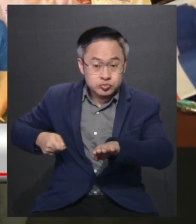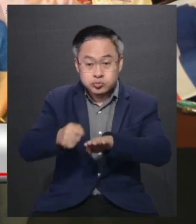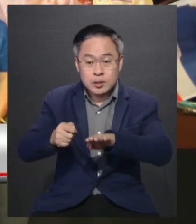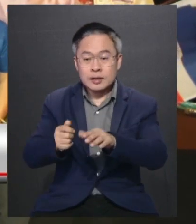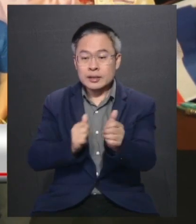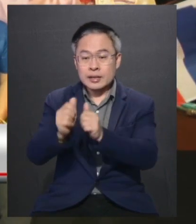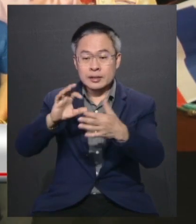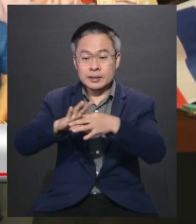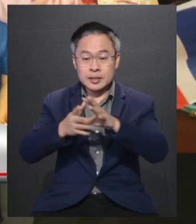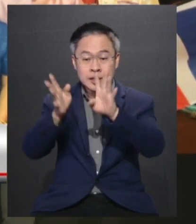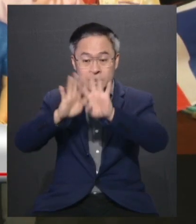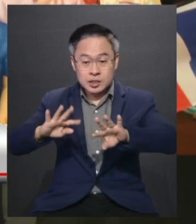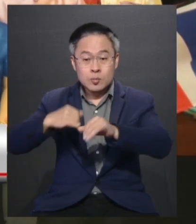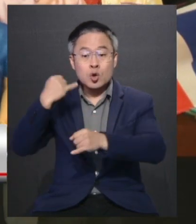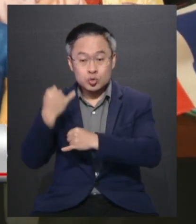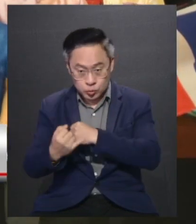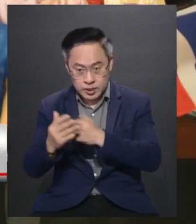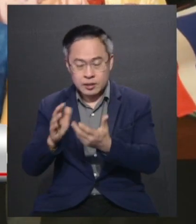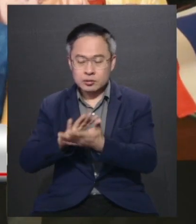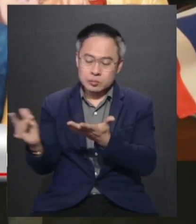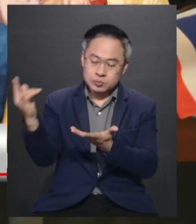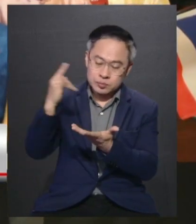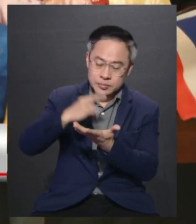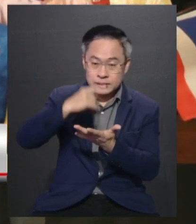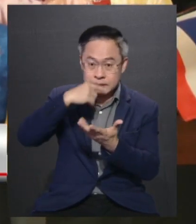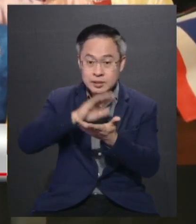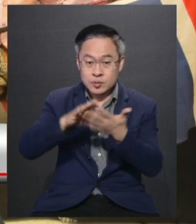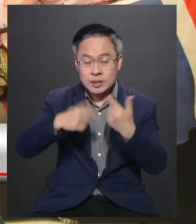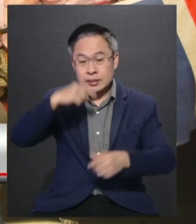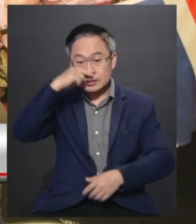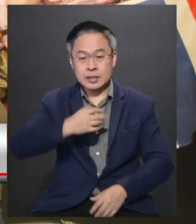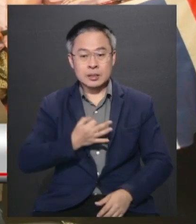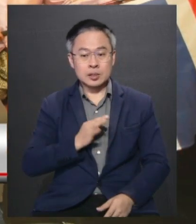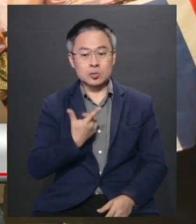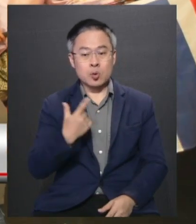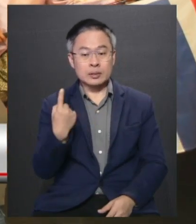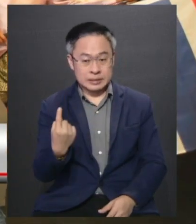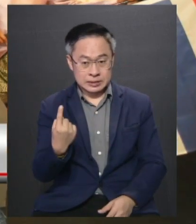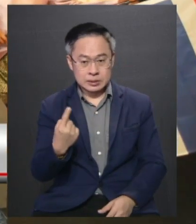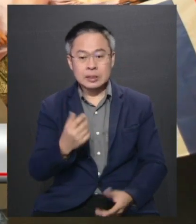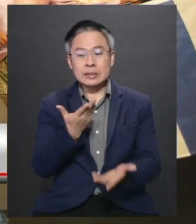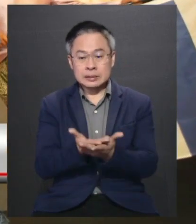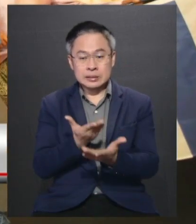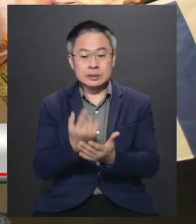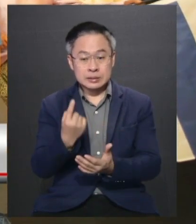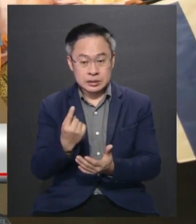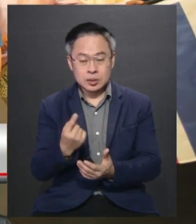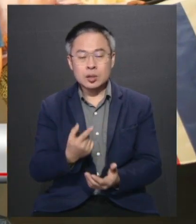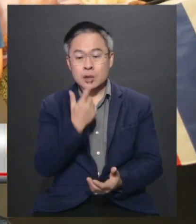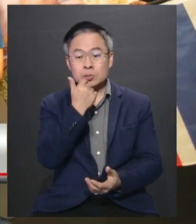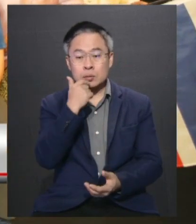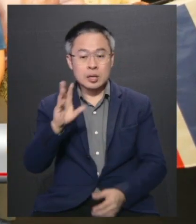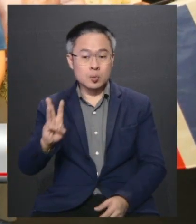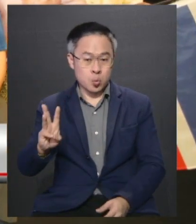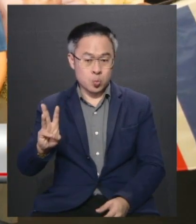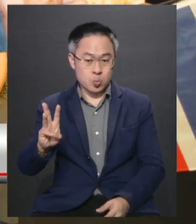ในกีฬาซีเกมส์ครั้งที่32ที่ประเทศกัมพูชาซึ่งทำผลงานด้วยการคว้ามา 1เหรียญทอง 1เหรียญเงินและหกเหรียญทอง